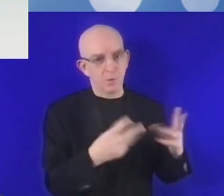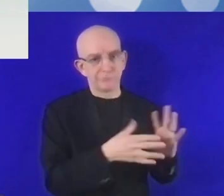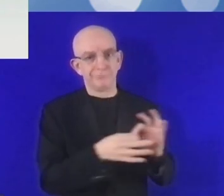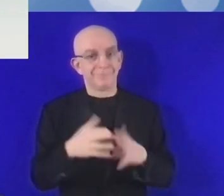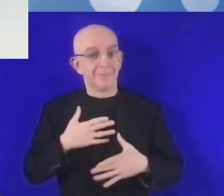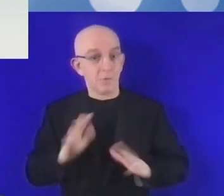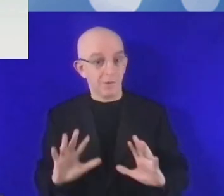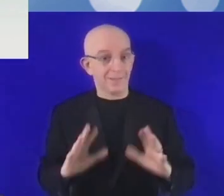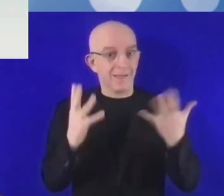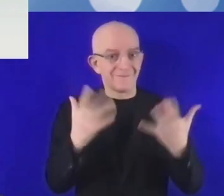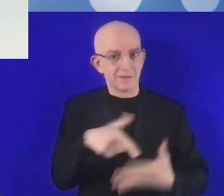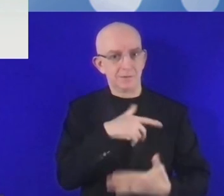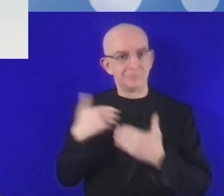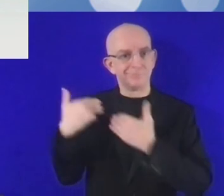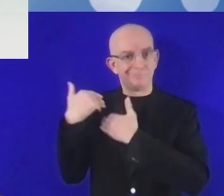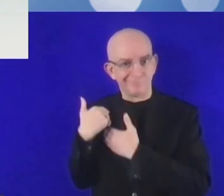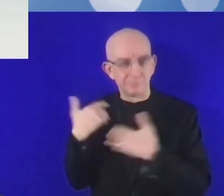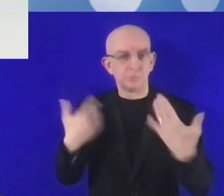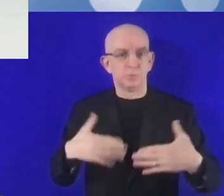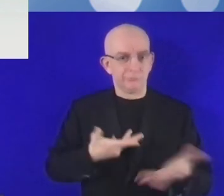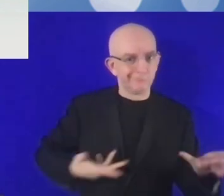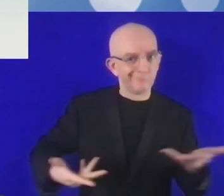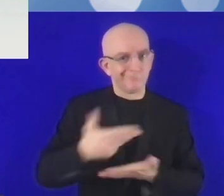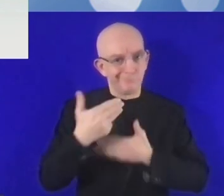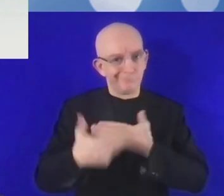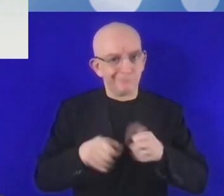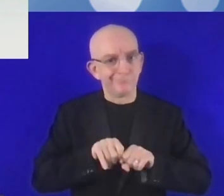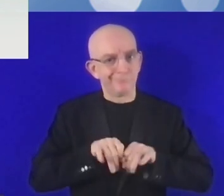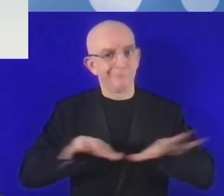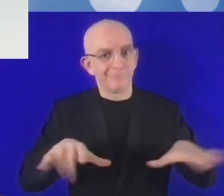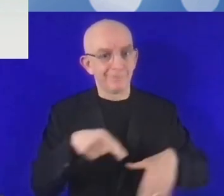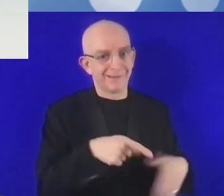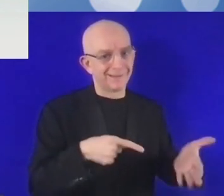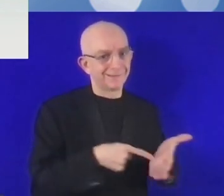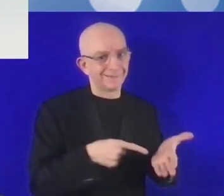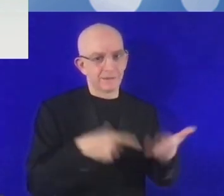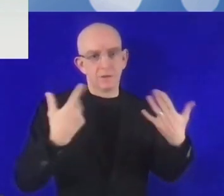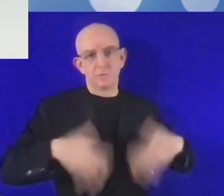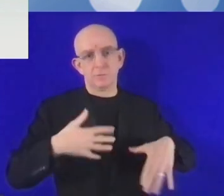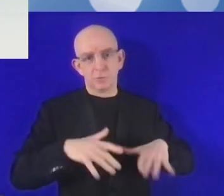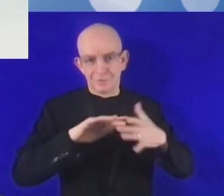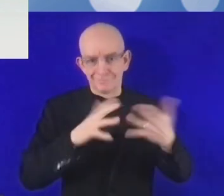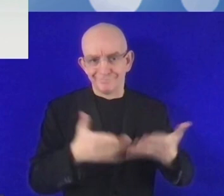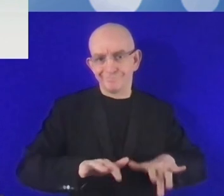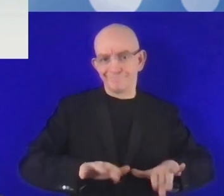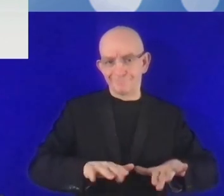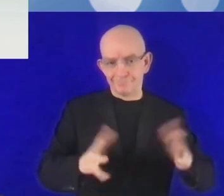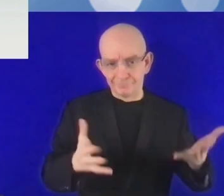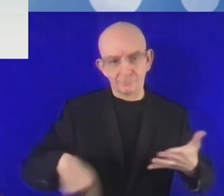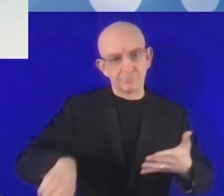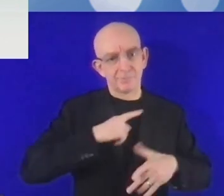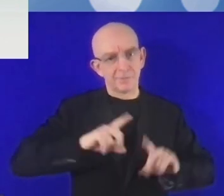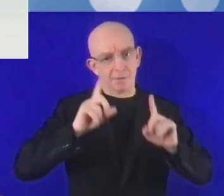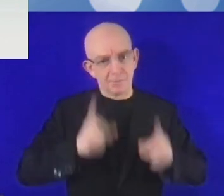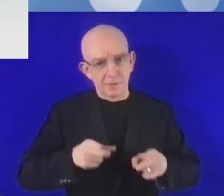们都理解这个网络的成就也带来了一些责任。如果我